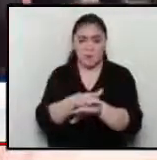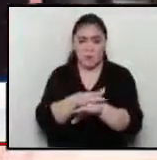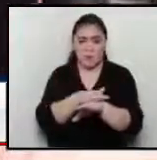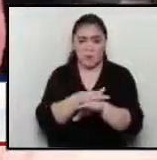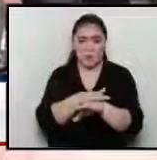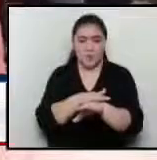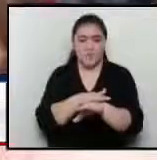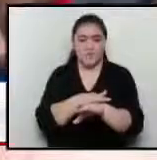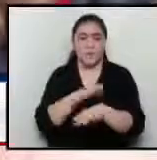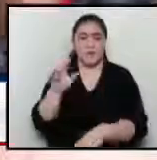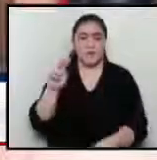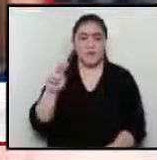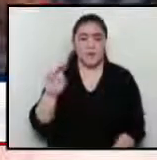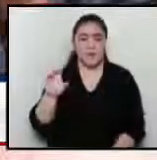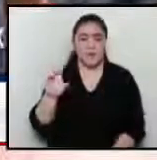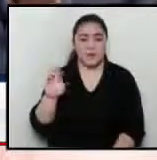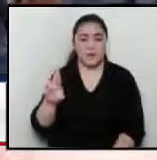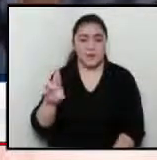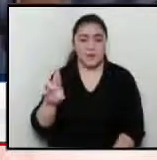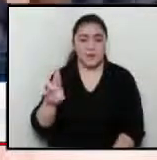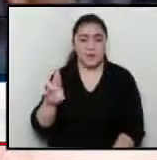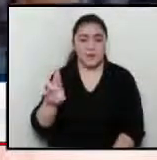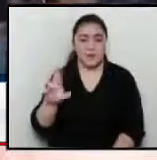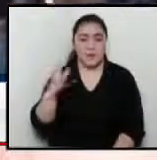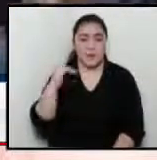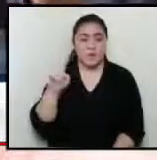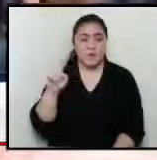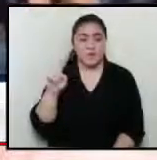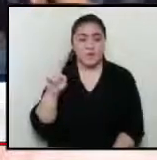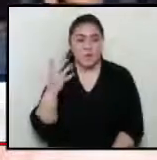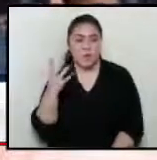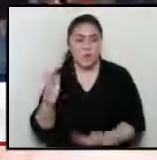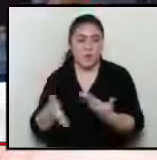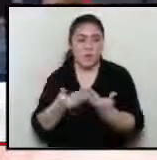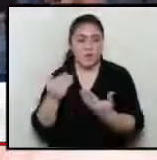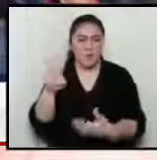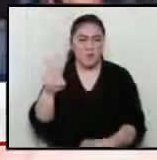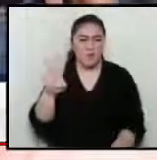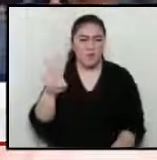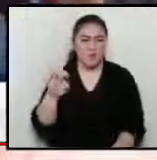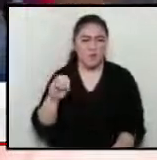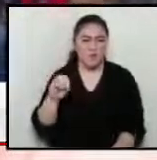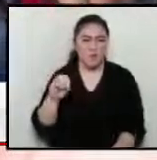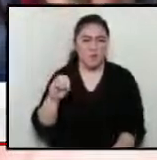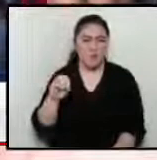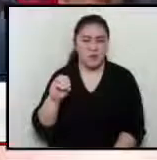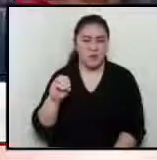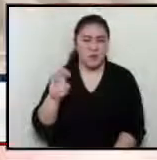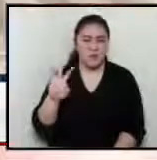about 1/3 to 40% of the national figures daily new cases.